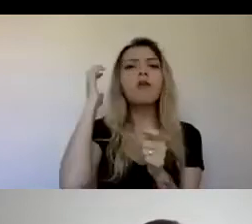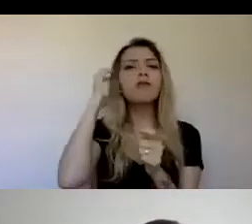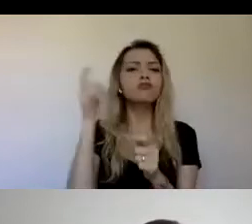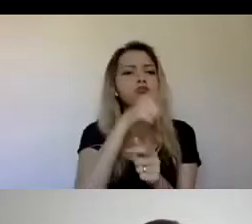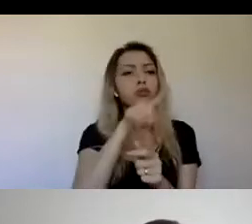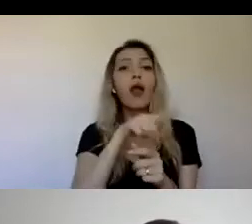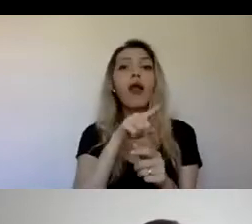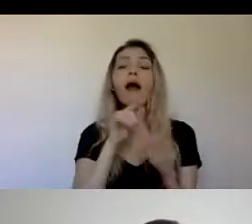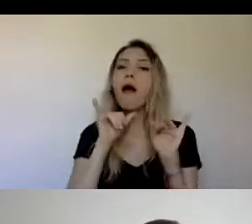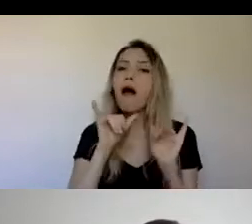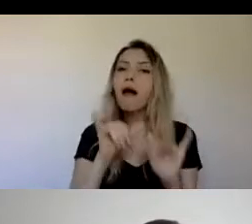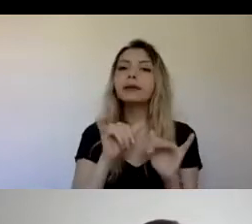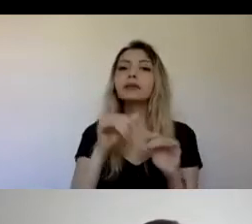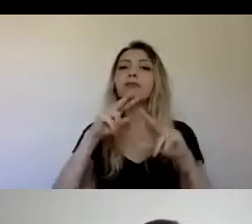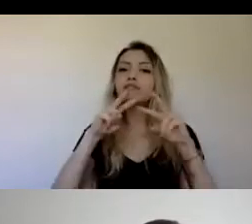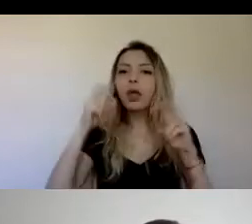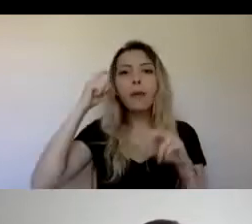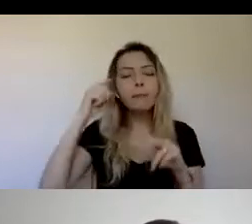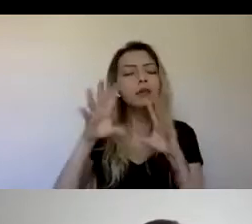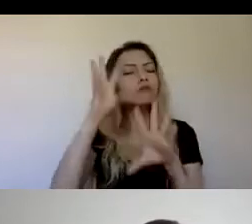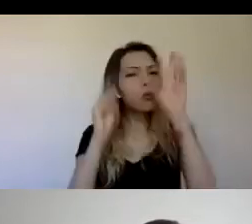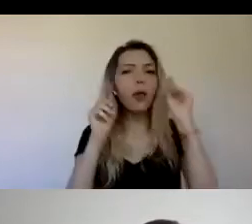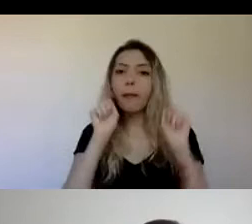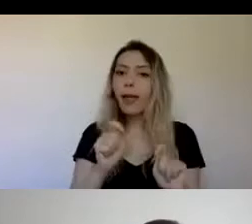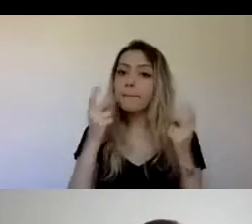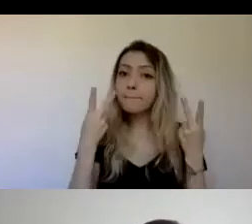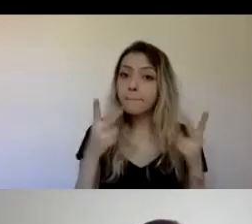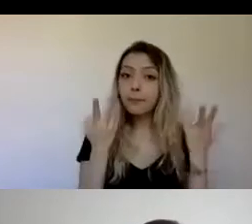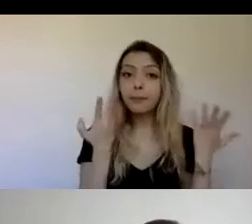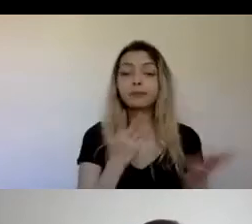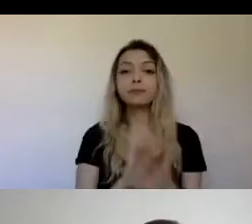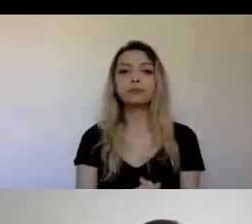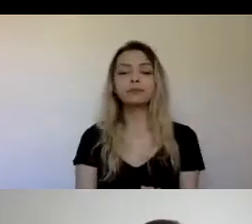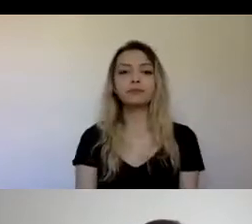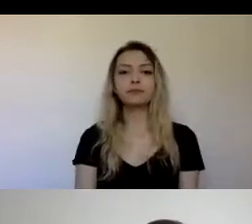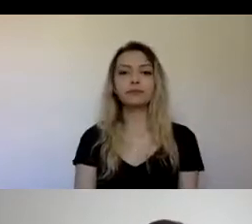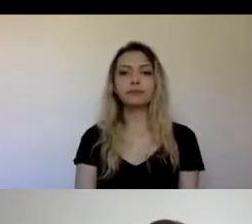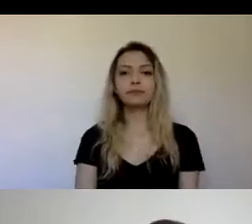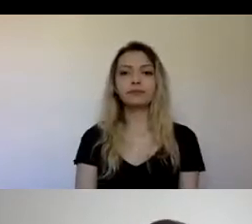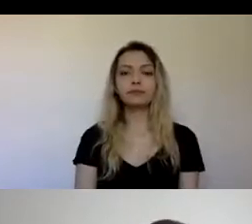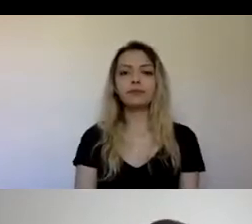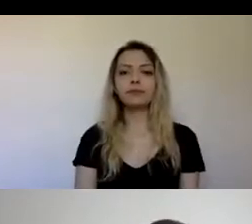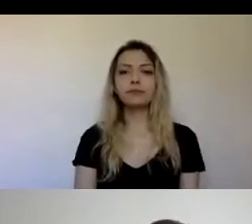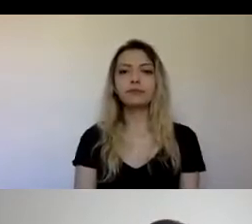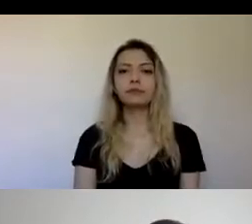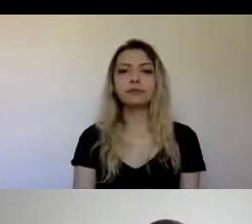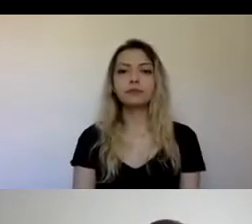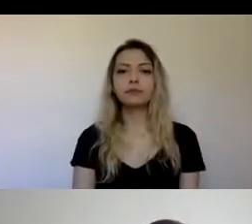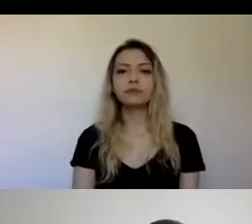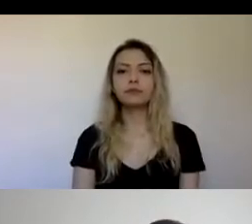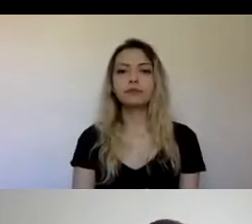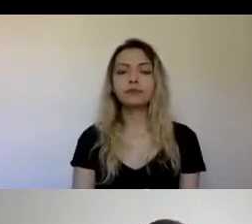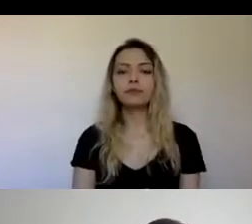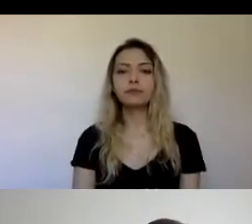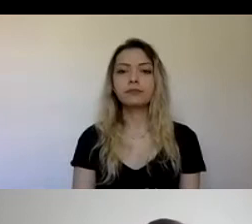gelip oluşturduğumuz sivil toplum örgütleriyle belli hak alanlarında izleme çalışması yaparak bu